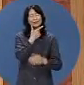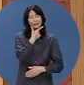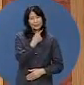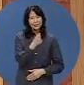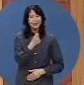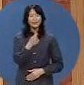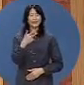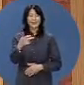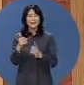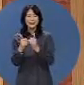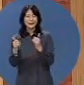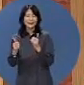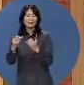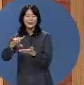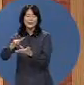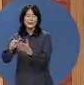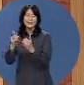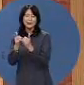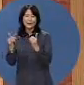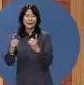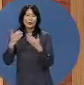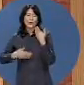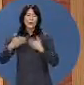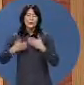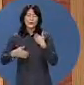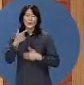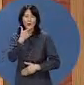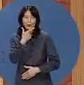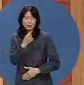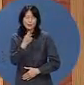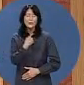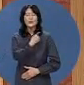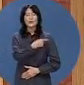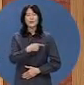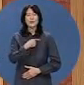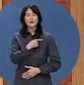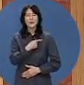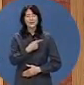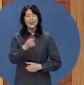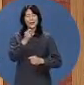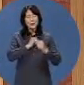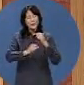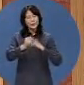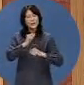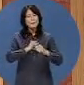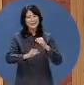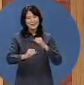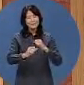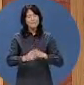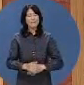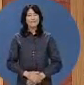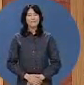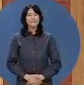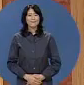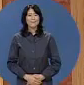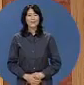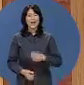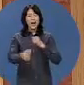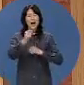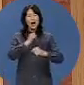いきたい市民や地域の方々に喜んでもらいたいという思いで取り組んでおられ